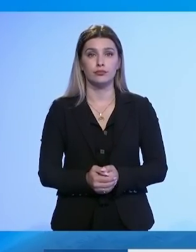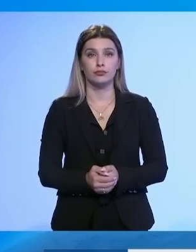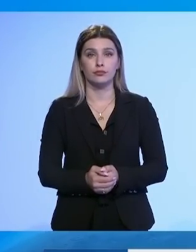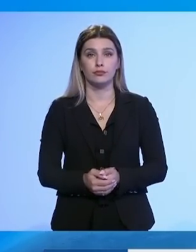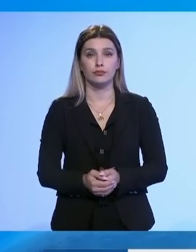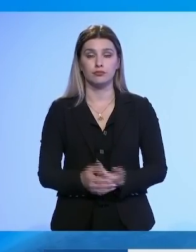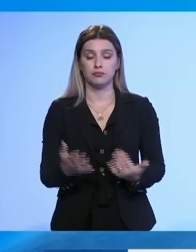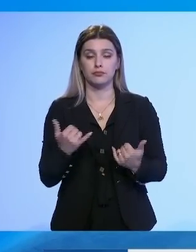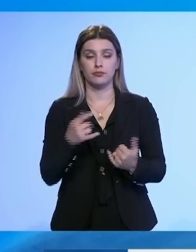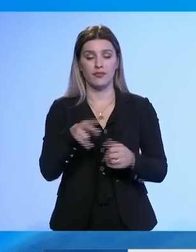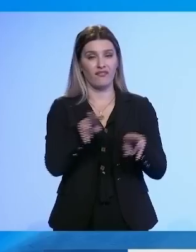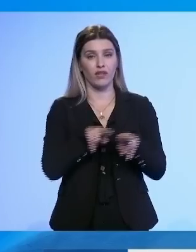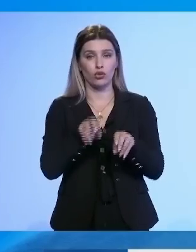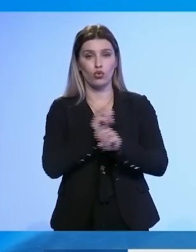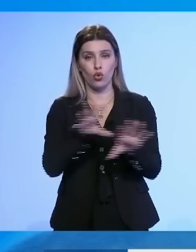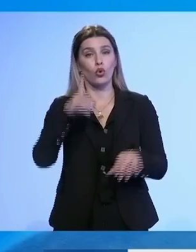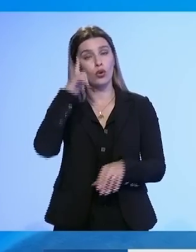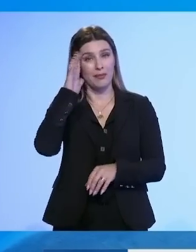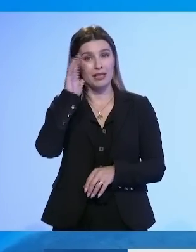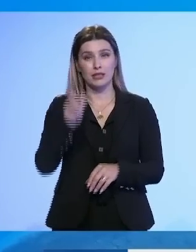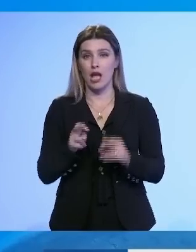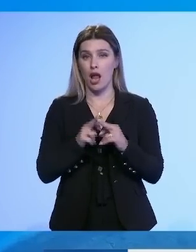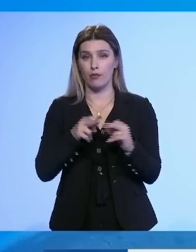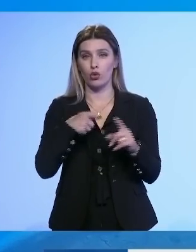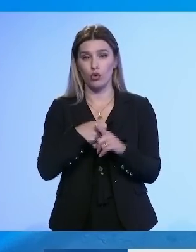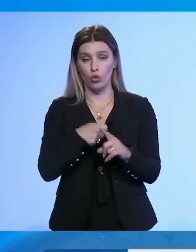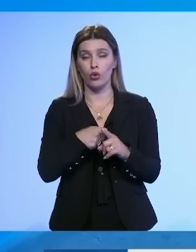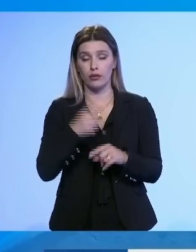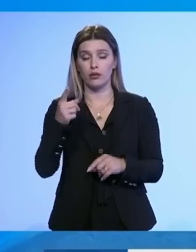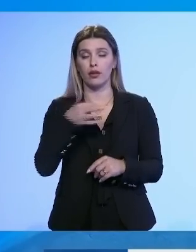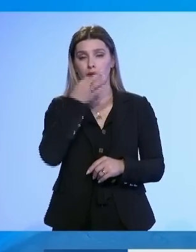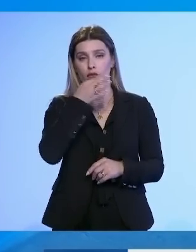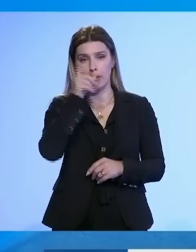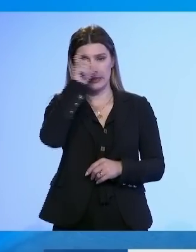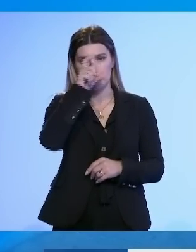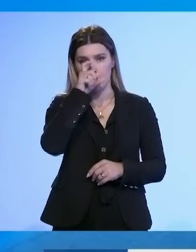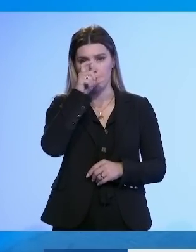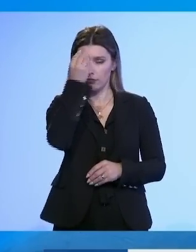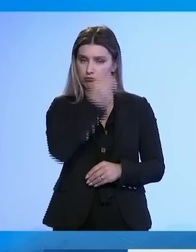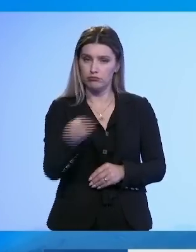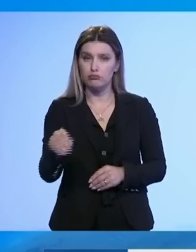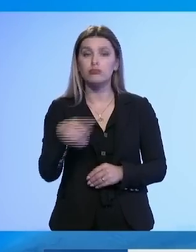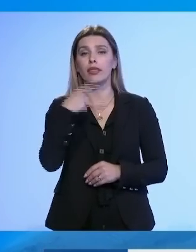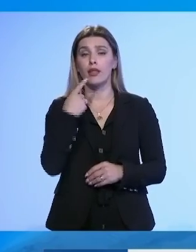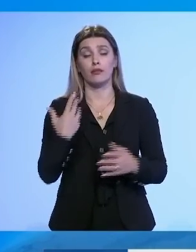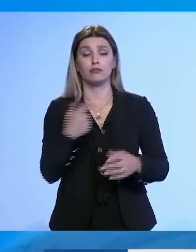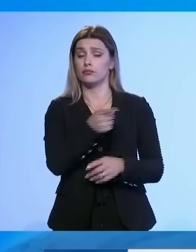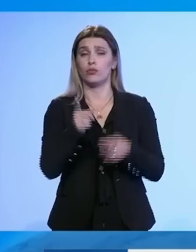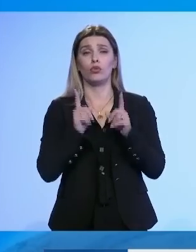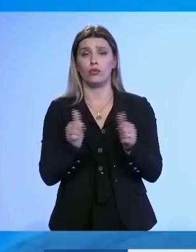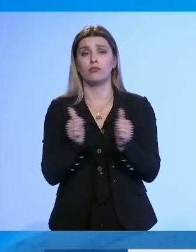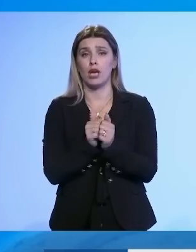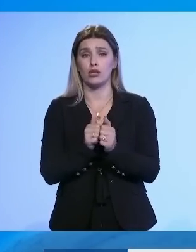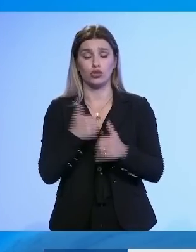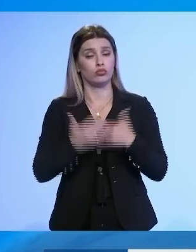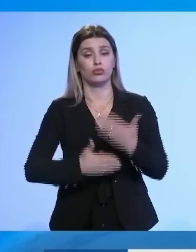Me anë të një video e kryeministri Albin Kurti është adresuar komunitetit serb në Kosovë, ku shprehet se duhet ecur së bashku